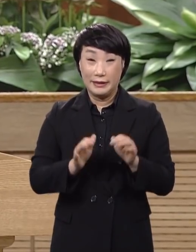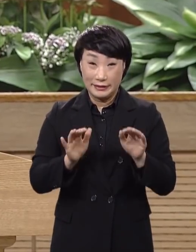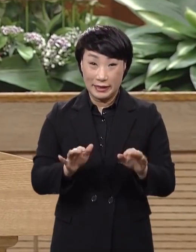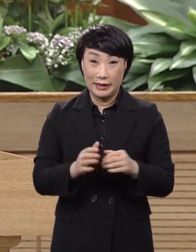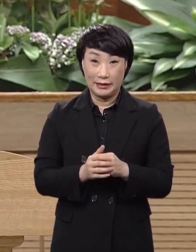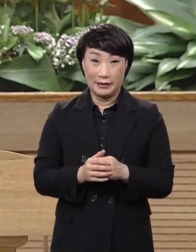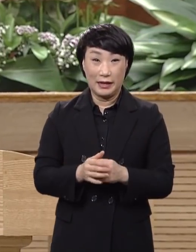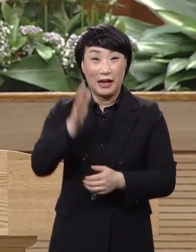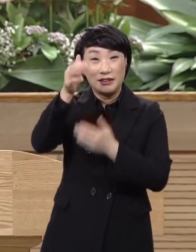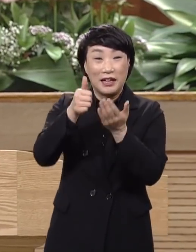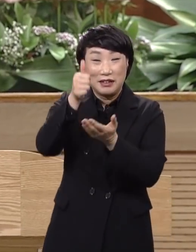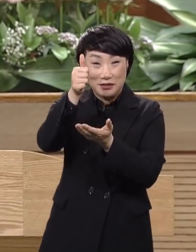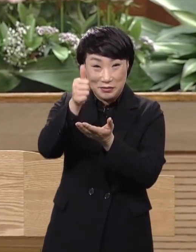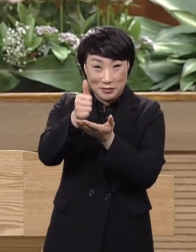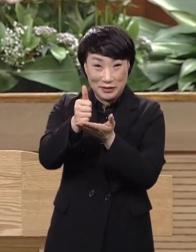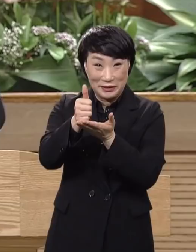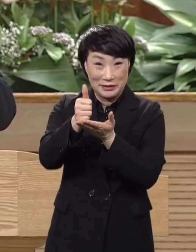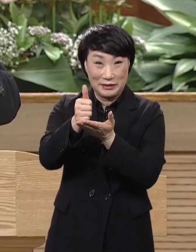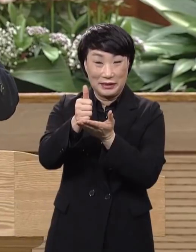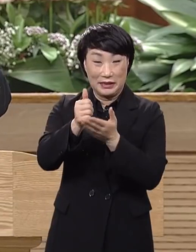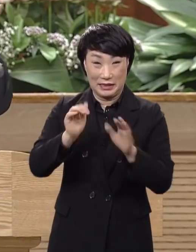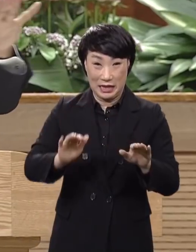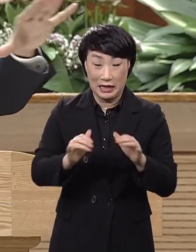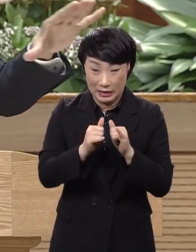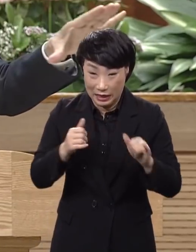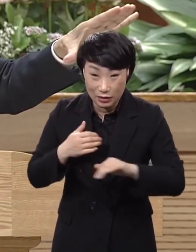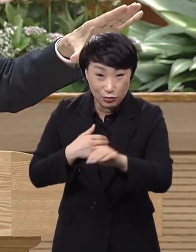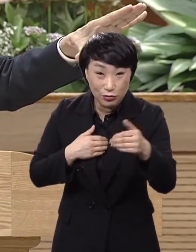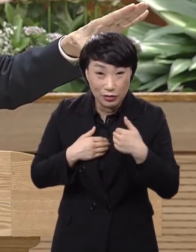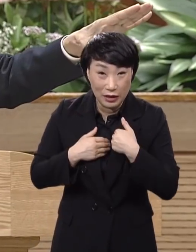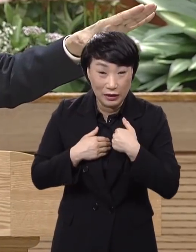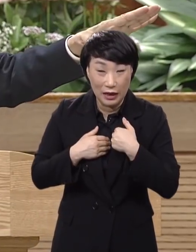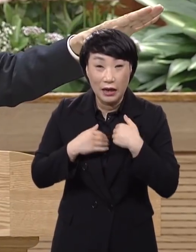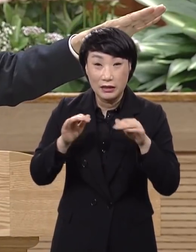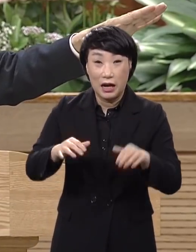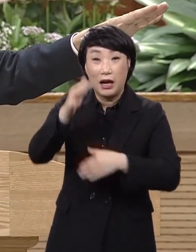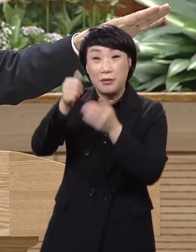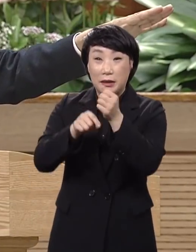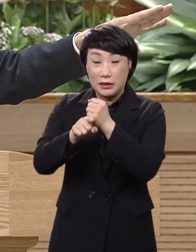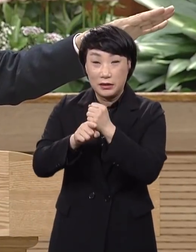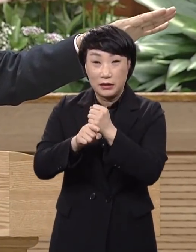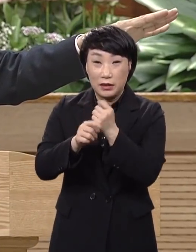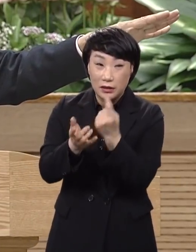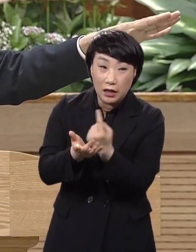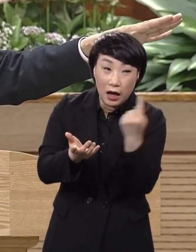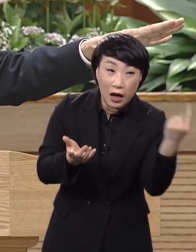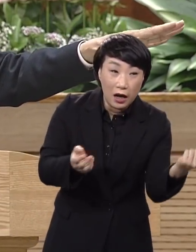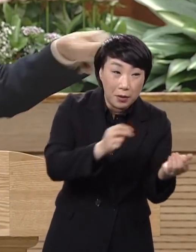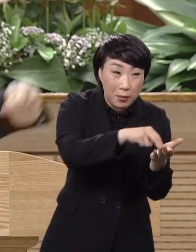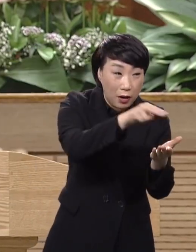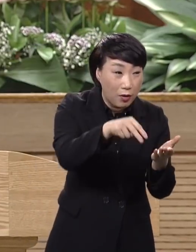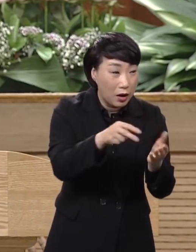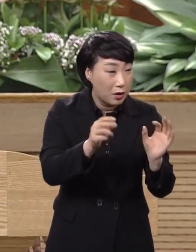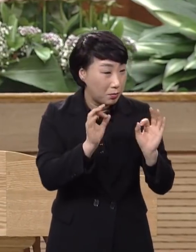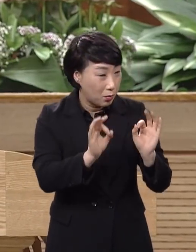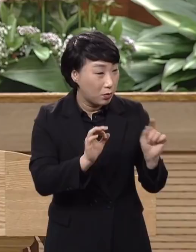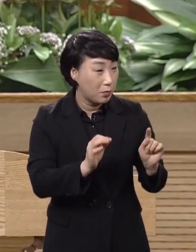바로 하나님은 이렇게 우리 인간들이 하나님의 뜻을 벗어나서 방황하는